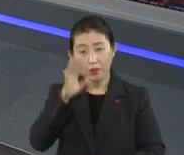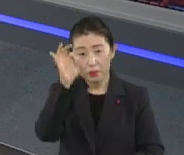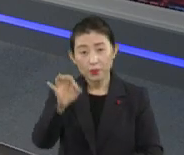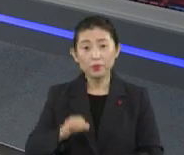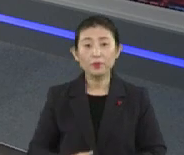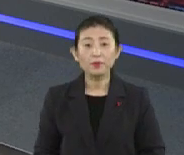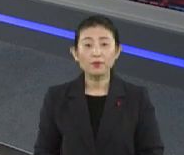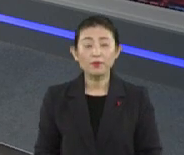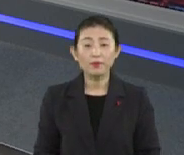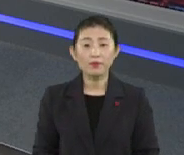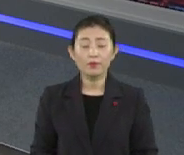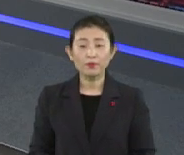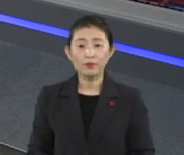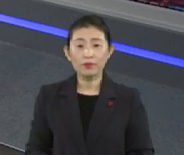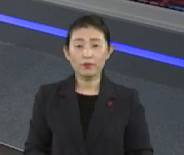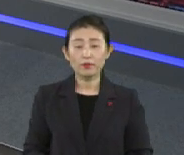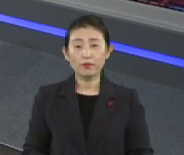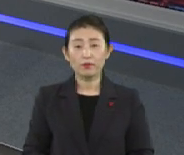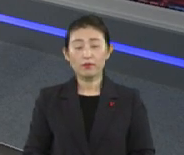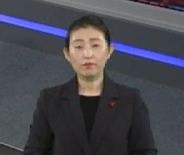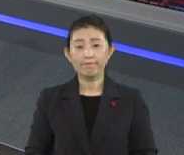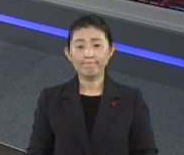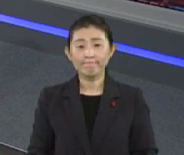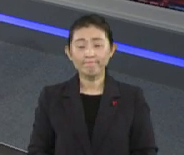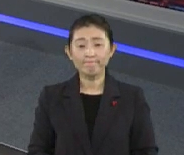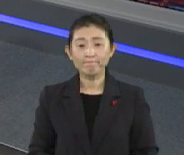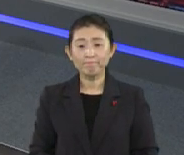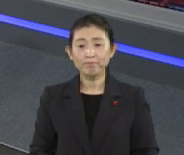알아보겠습니다. 이재 캐스터 전해주시죠.